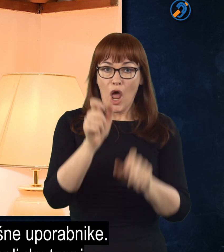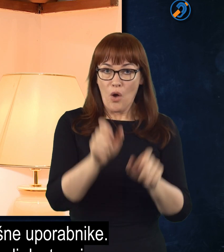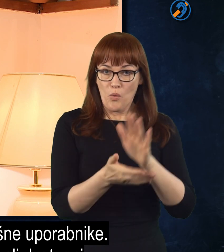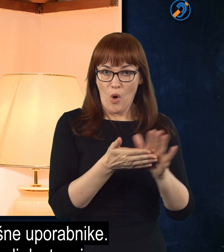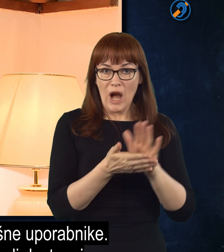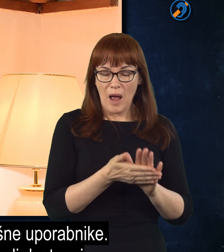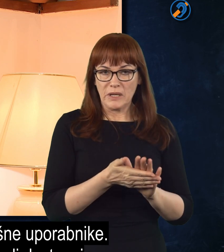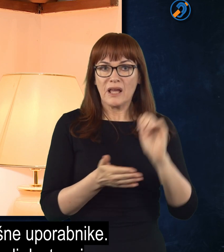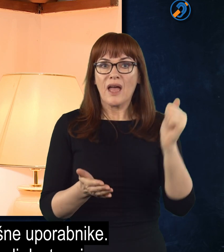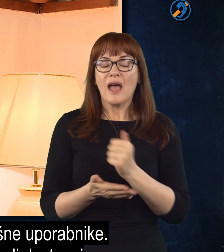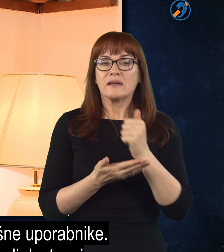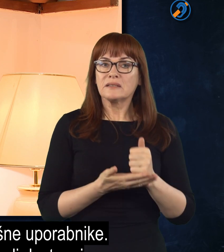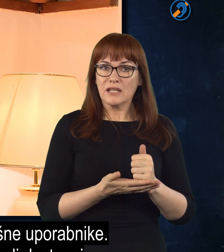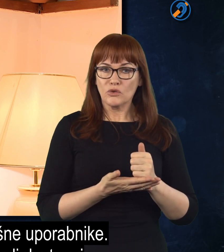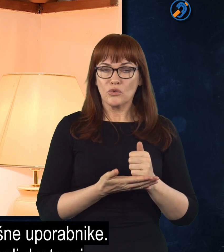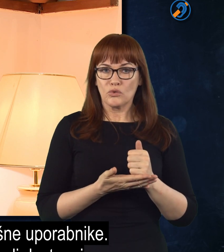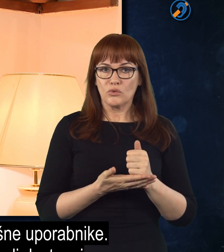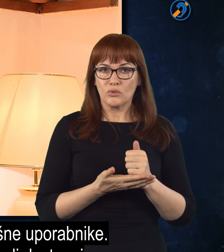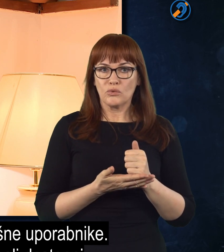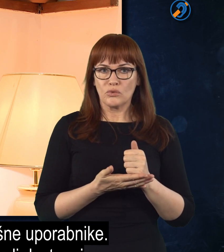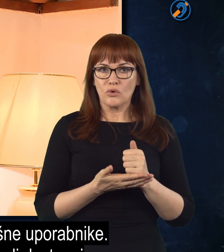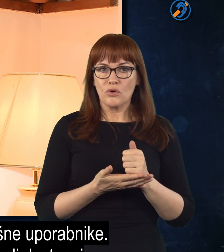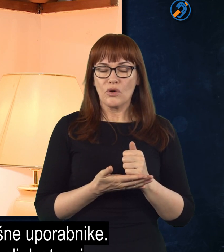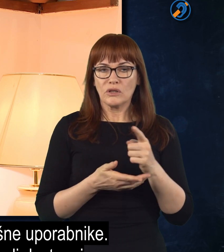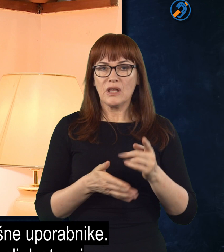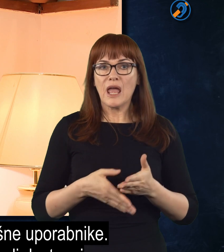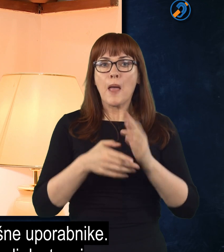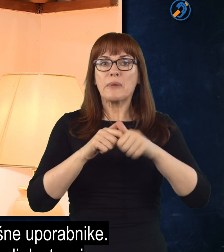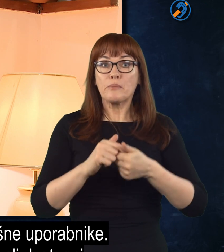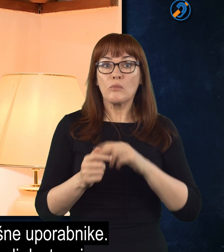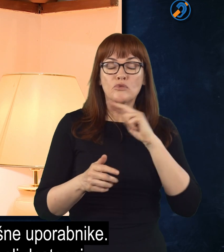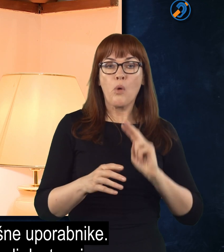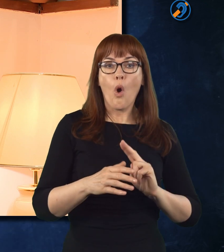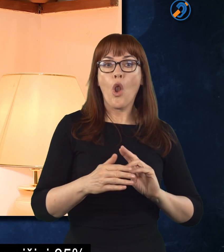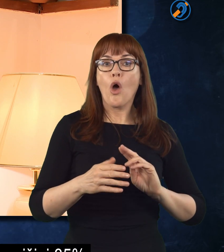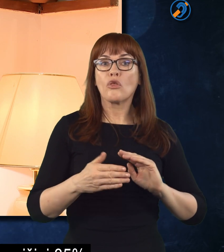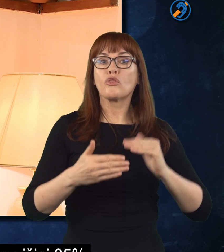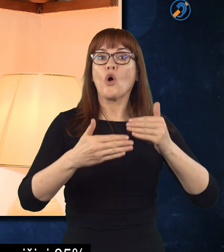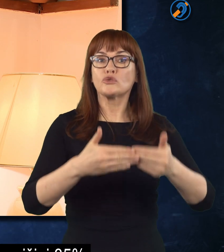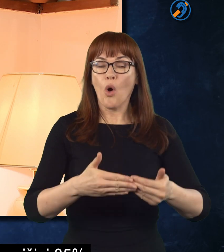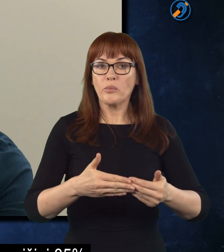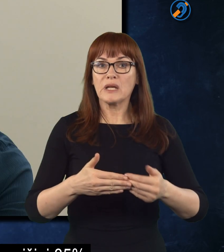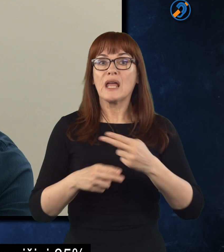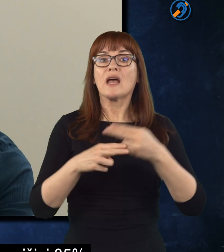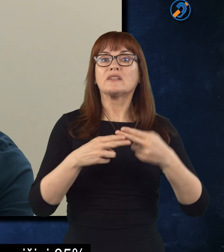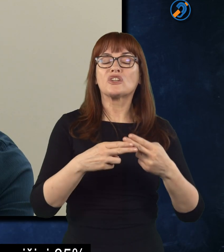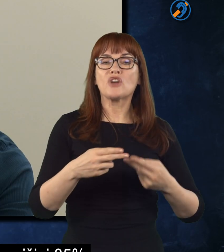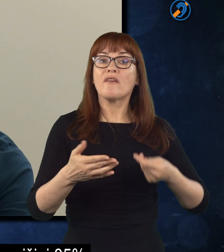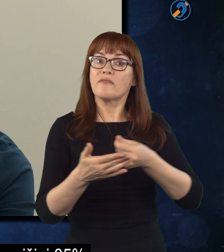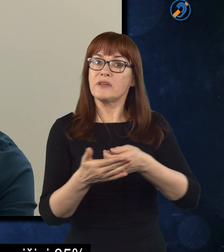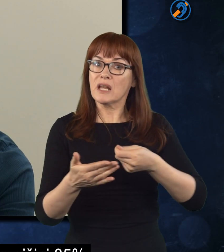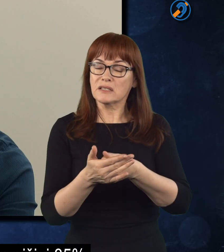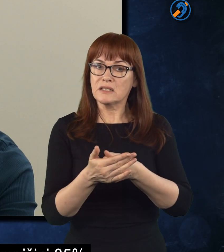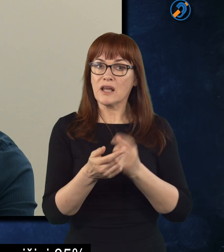uporabnike. Zato, ker so nam te pripomočki bolj dostopni in pa zato, ker jih država financira